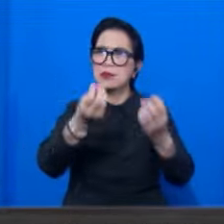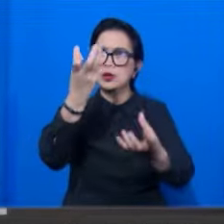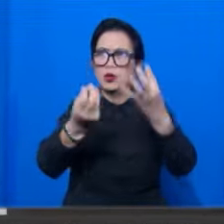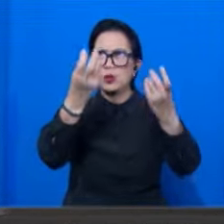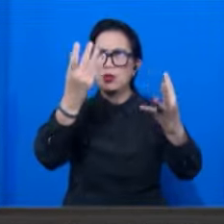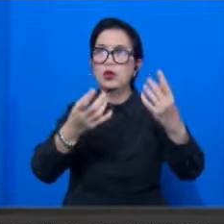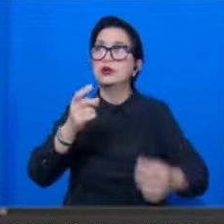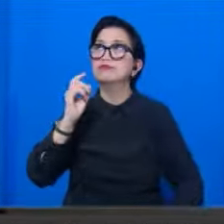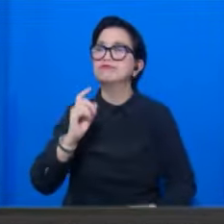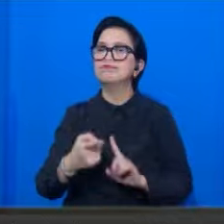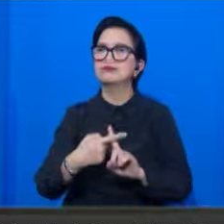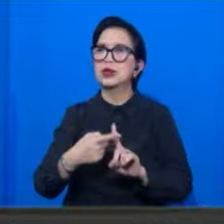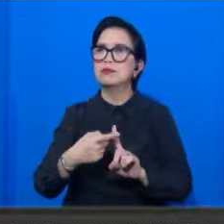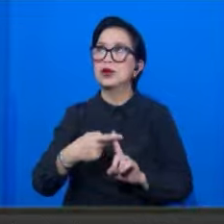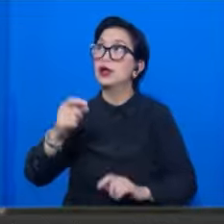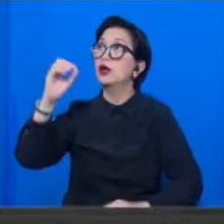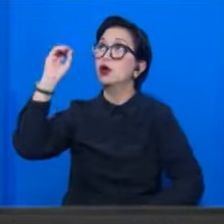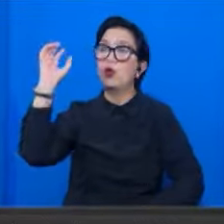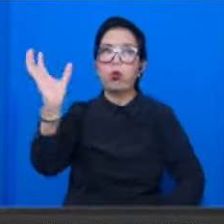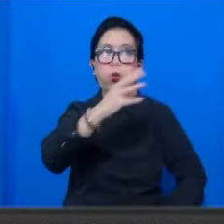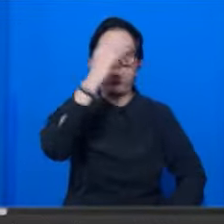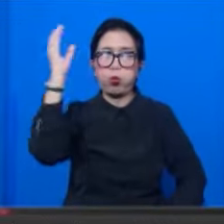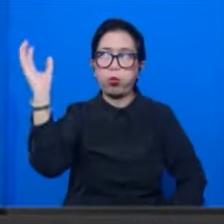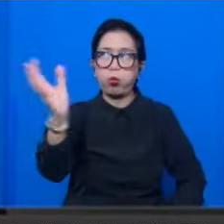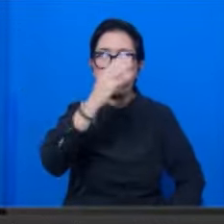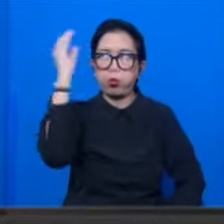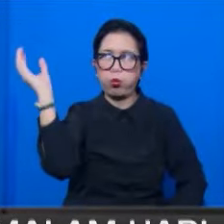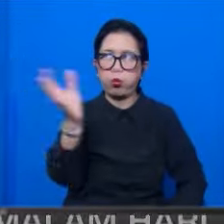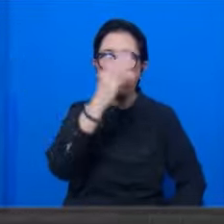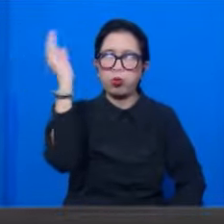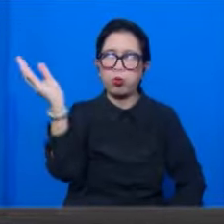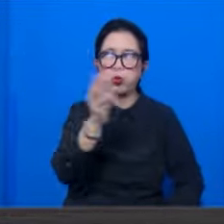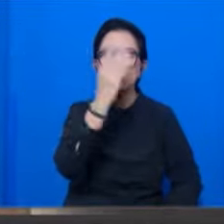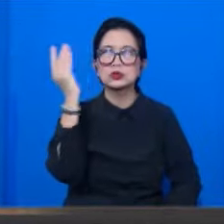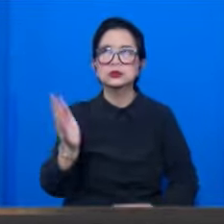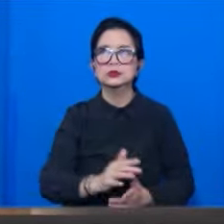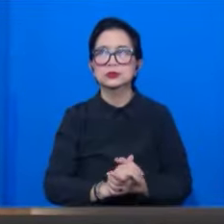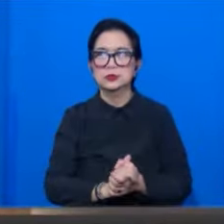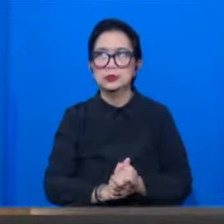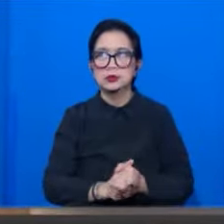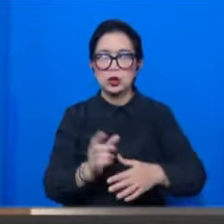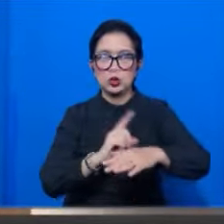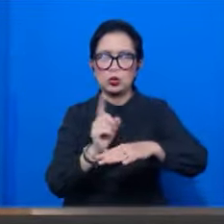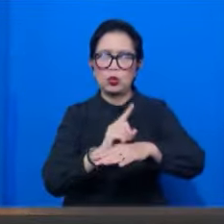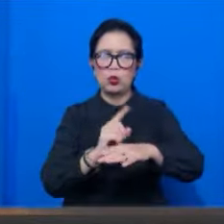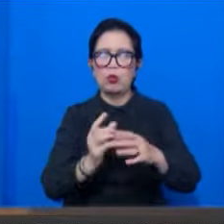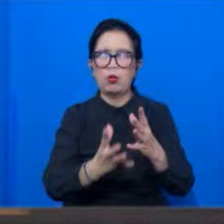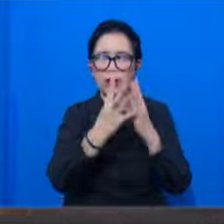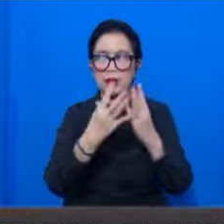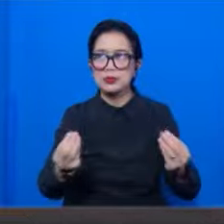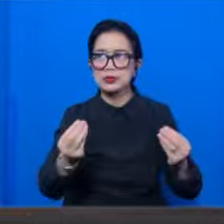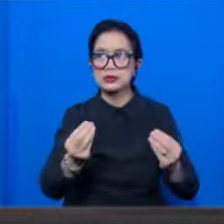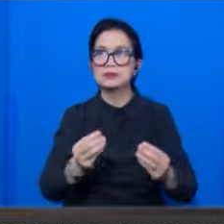Kencangnya tiupan angin membuat api cepat membesar hingga akhirnya meludaskan seluruh isi bangunan. Dari keterangan penghuni kios bernama